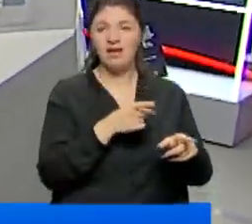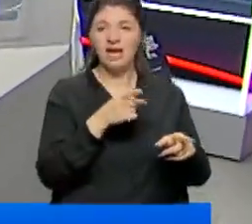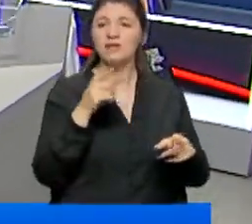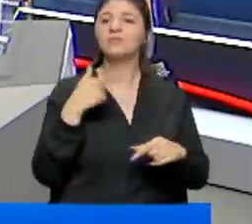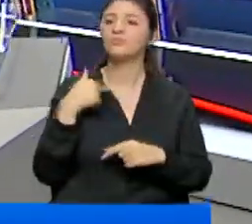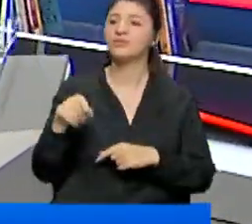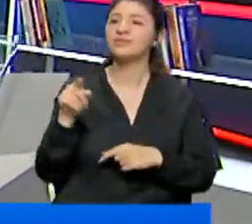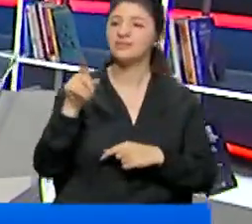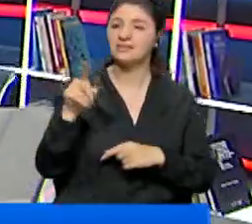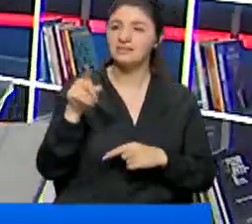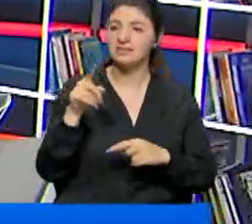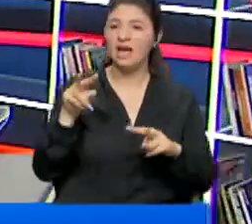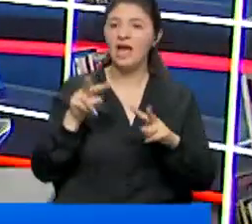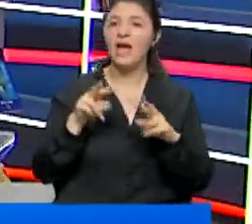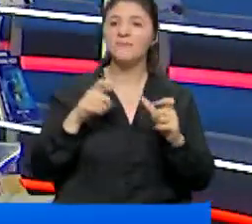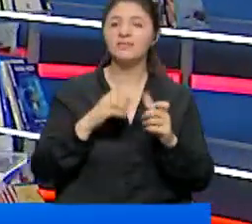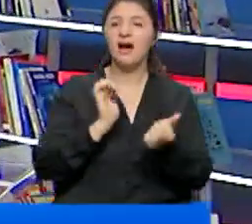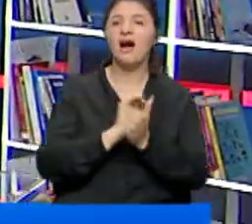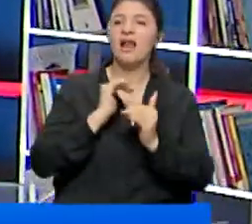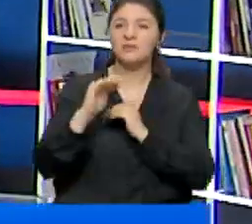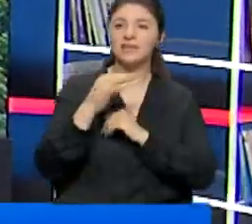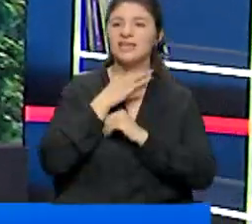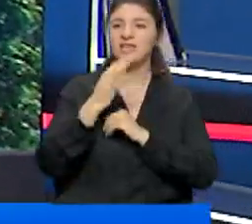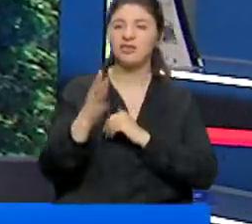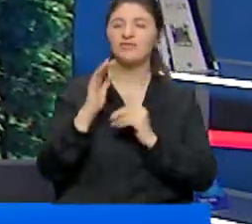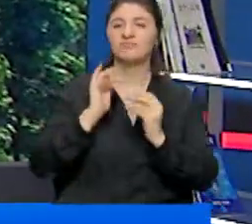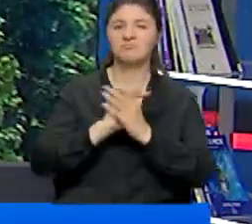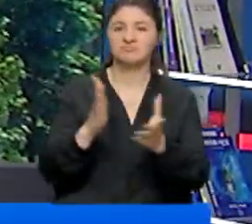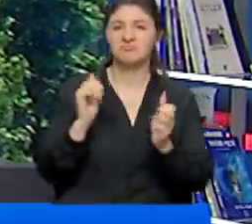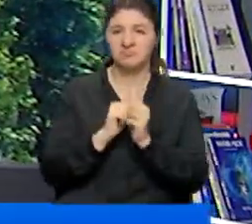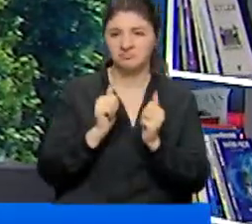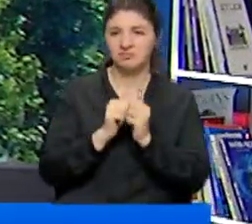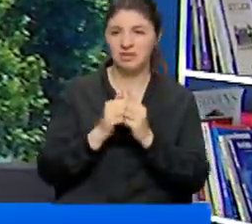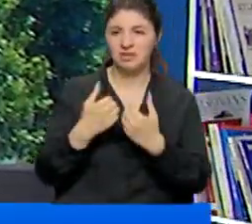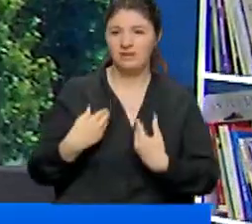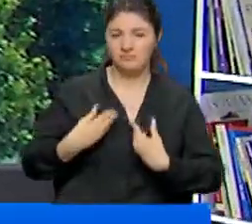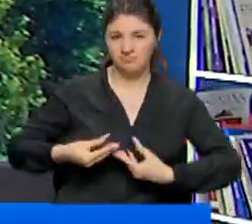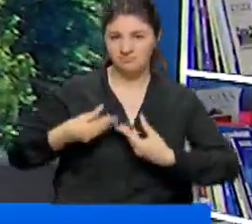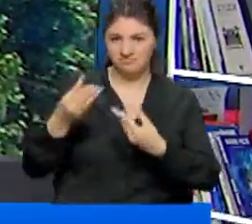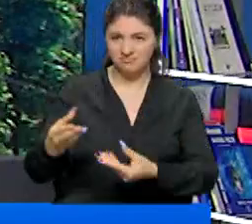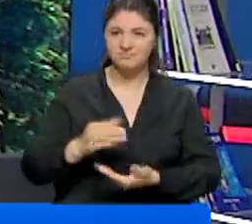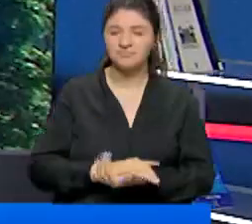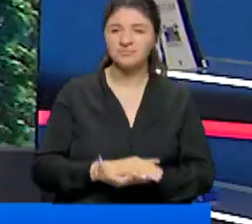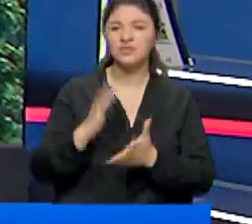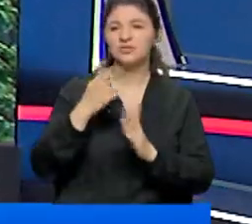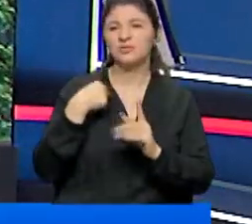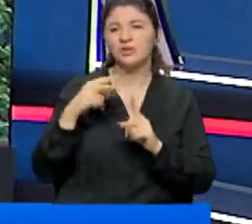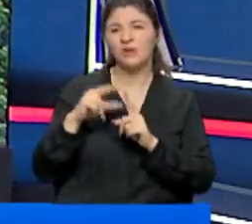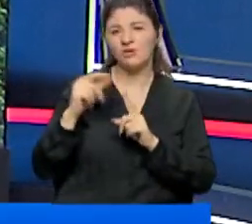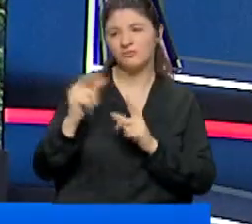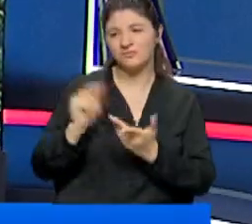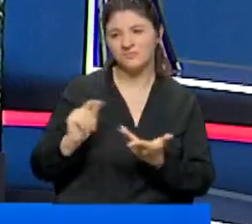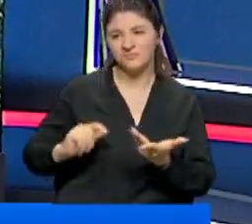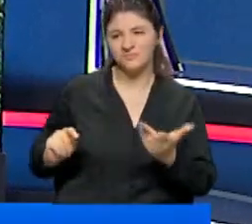size bizim hepimizin Teşekkürler ve takdirleri ile iletildi not